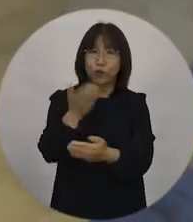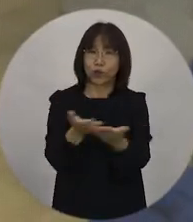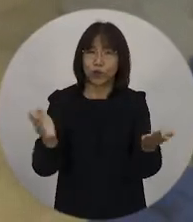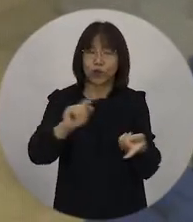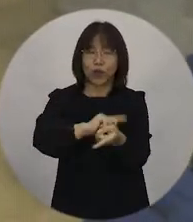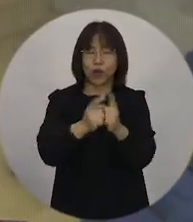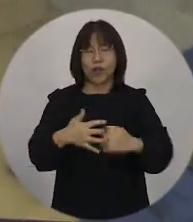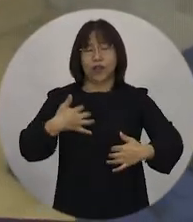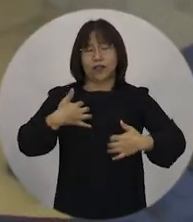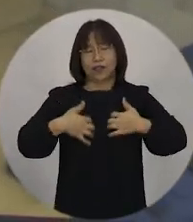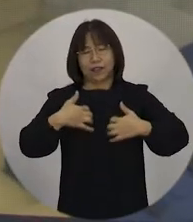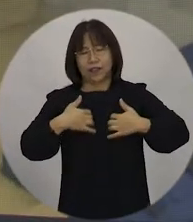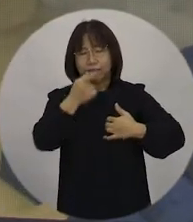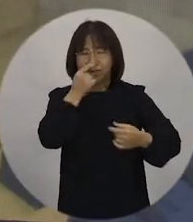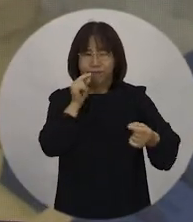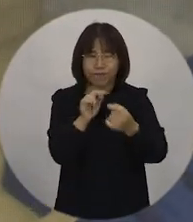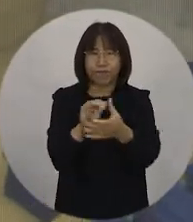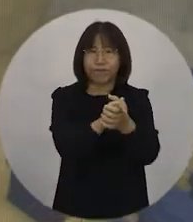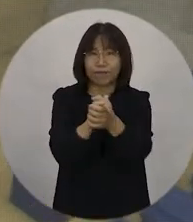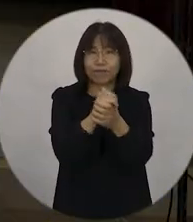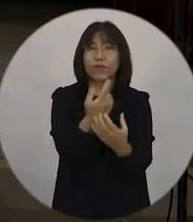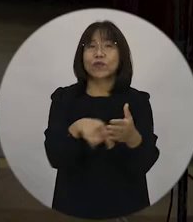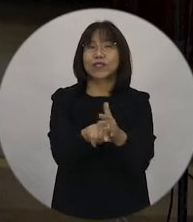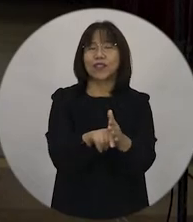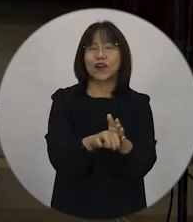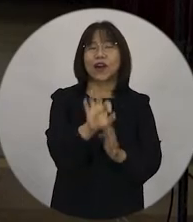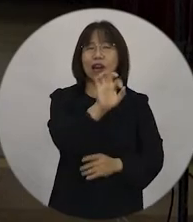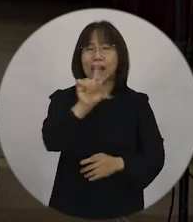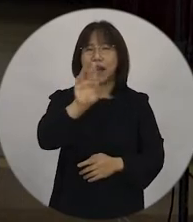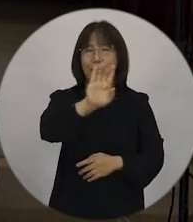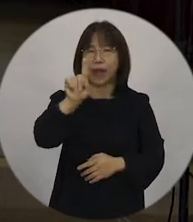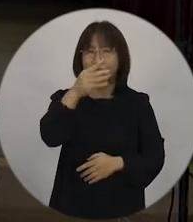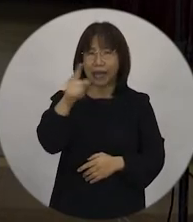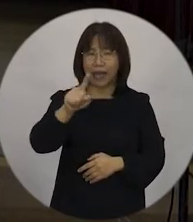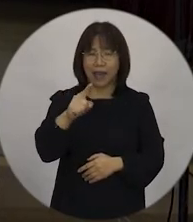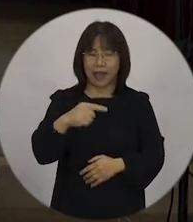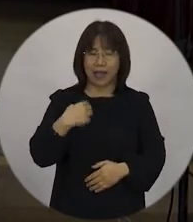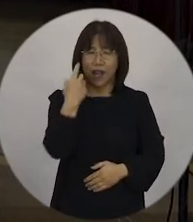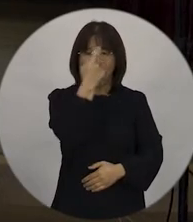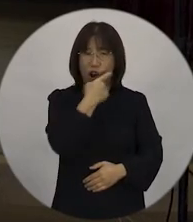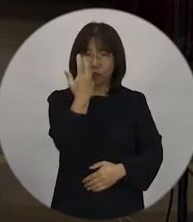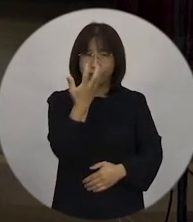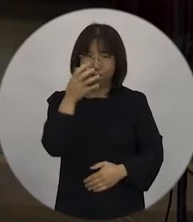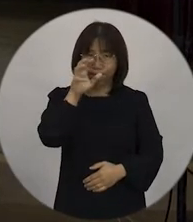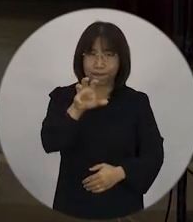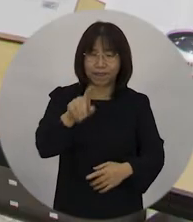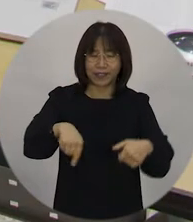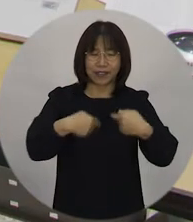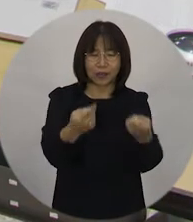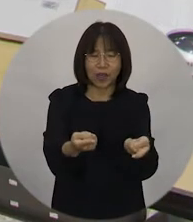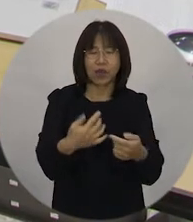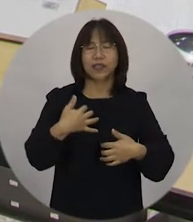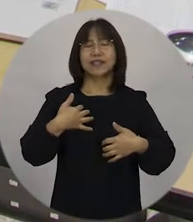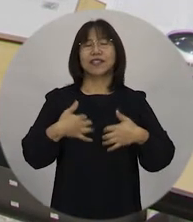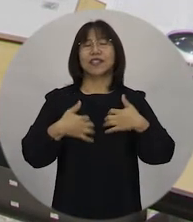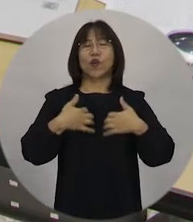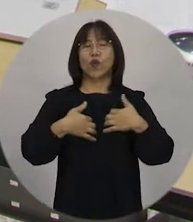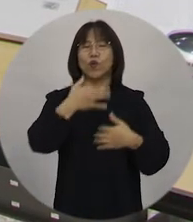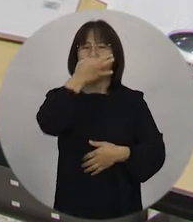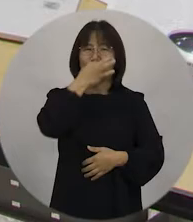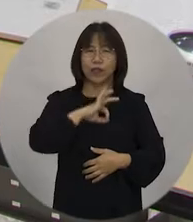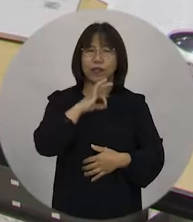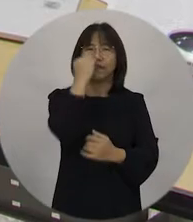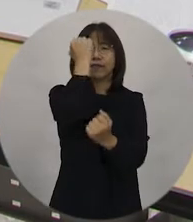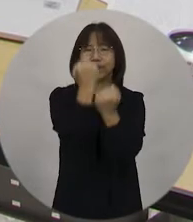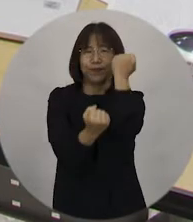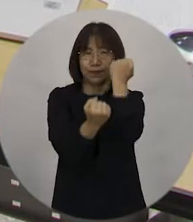참여 위원들의 흥미와 친밀감을 더 끌어올리기 위해 아바타로 참여하는 퀴즈 등 가상 공간에서 즐길 수 있는 다양한